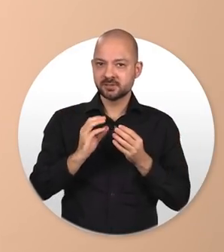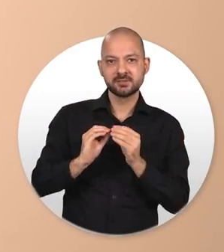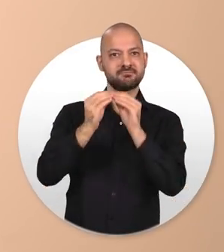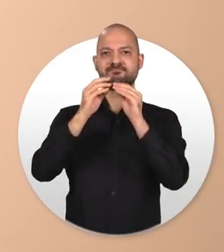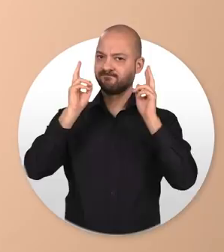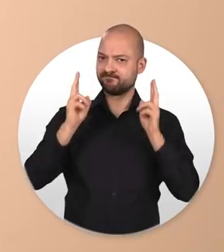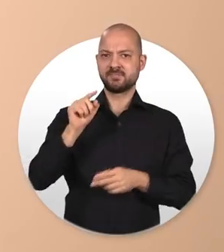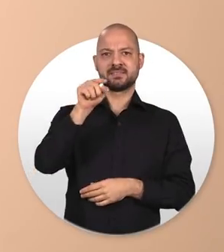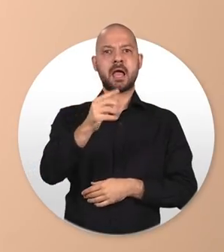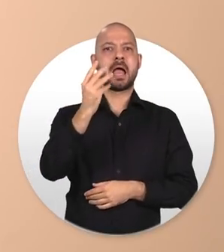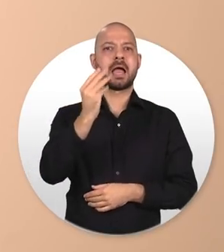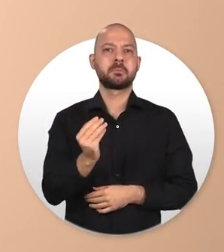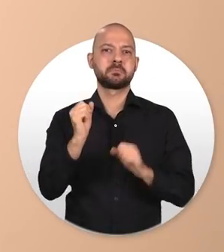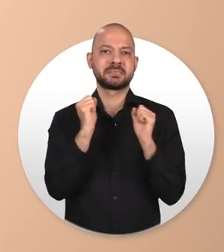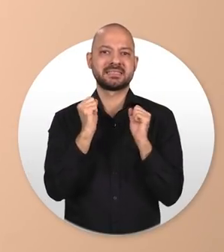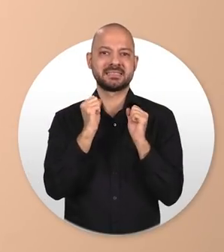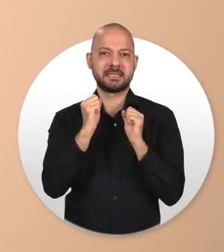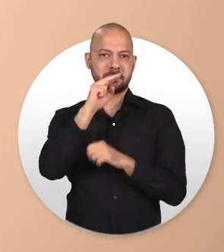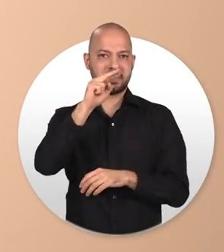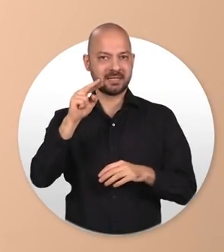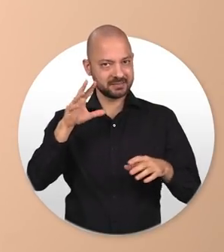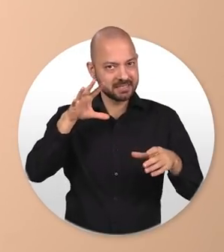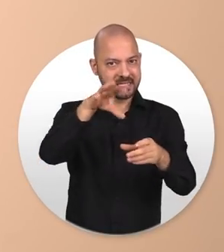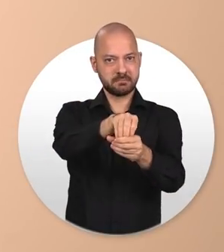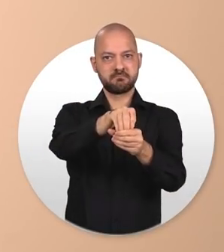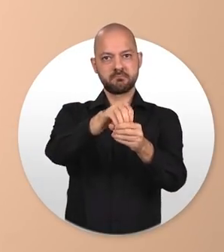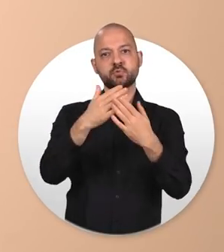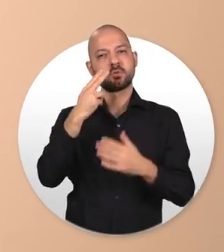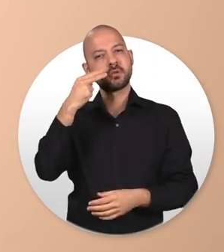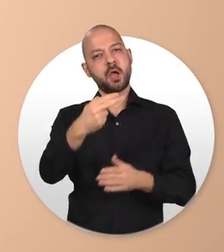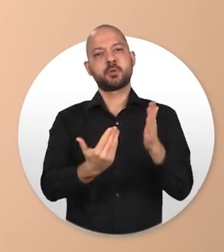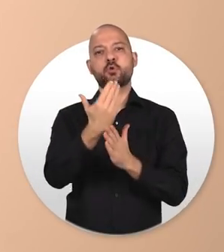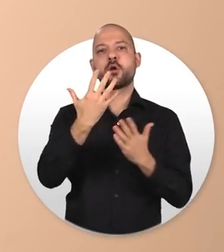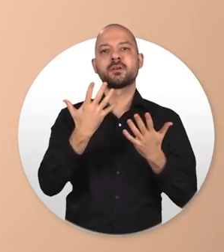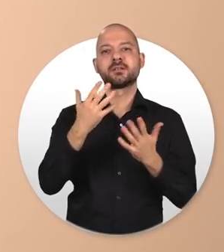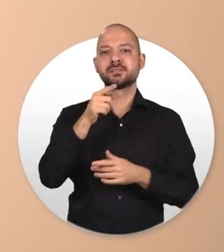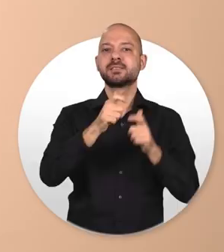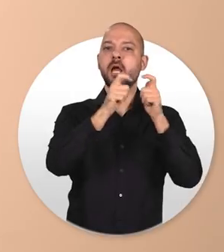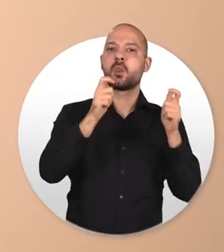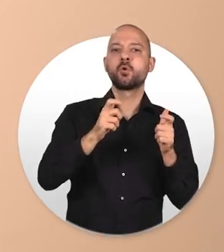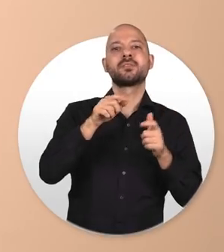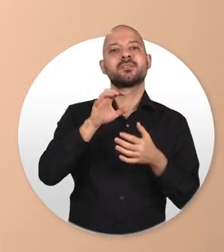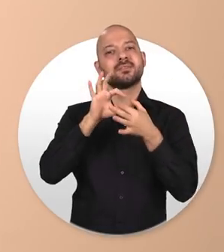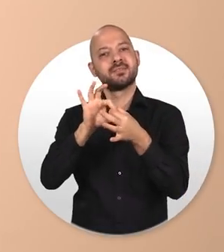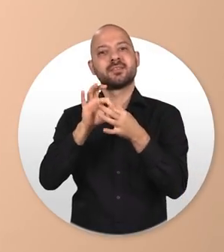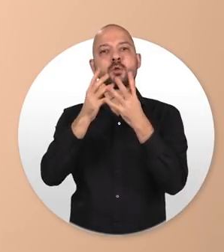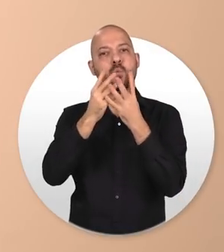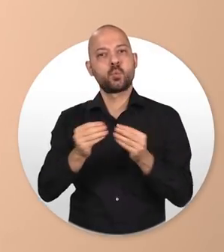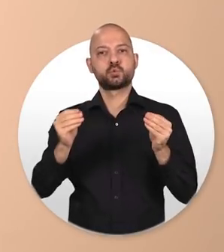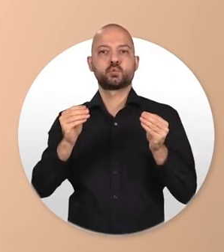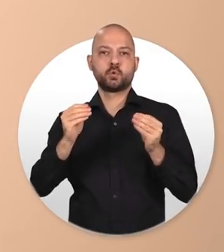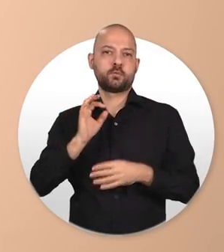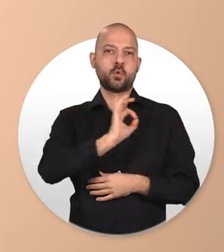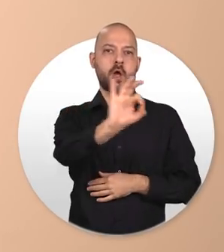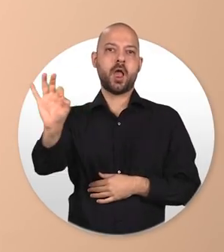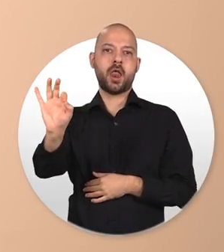zu integrieren, und wir einen neuen Namen geben, den Salon des Solutions pour tous. Was man zu sprach, dass man den Tabu, die